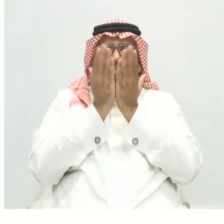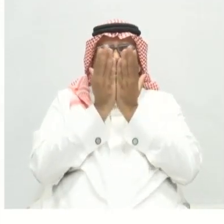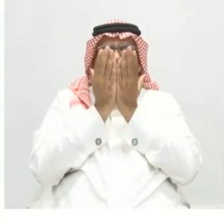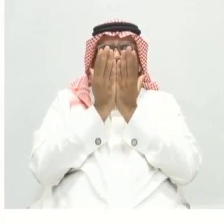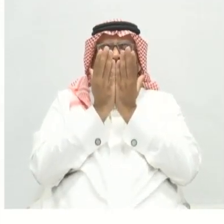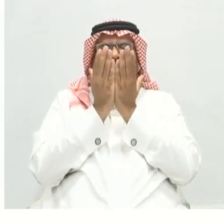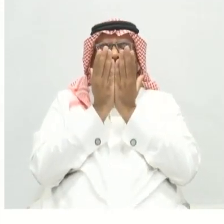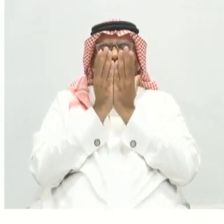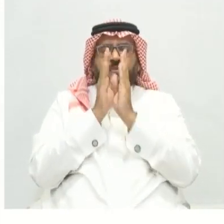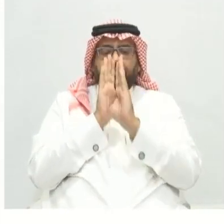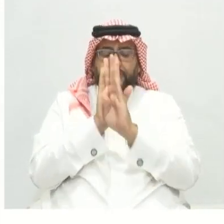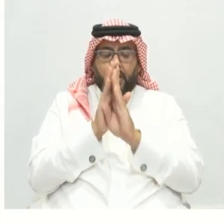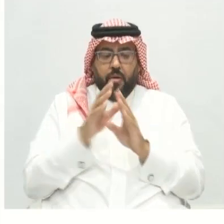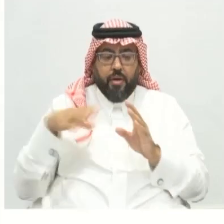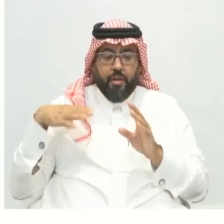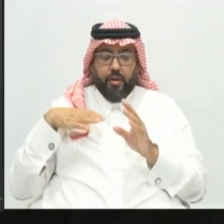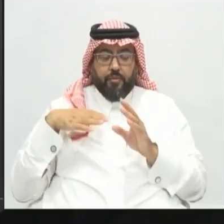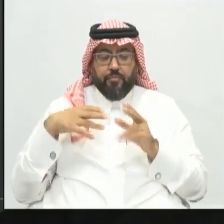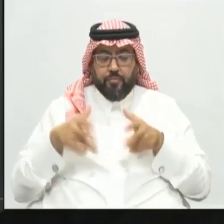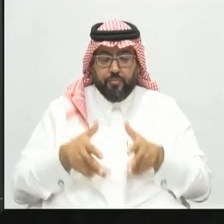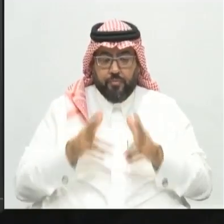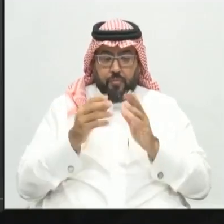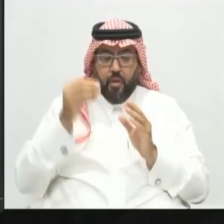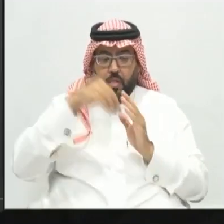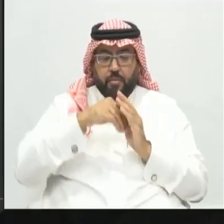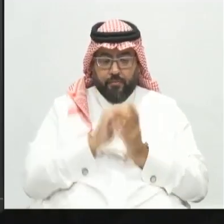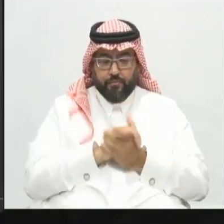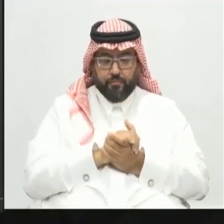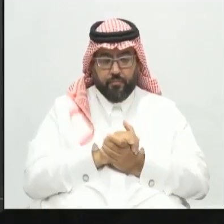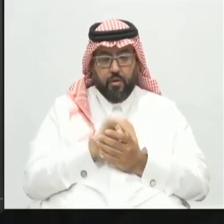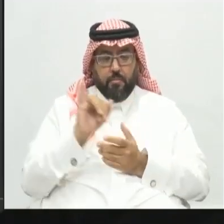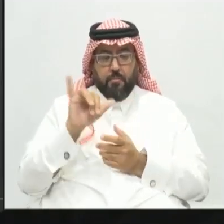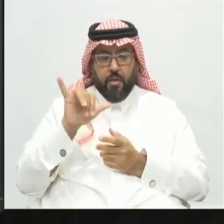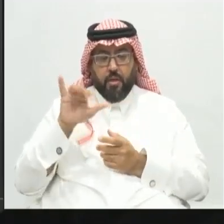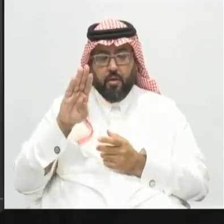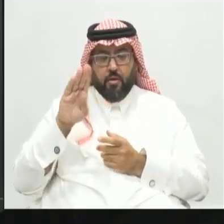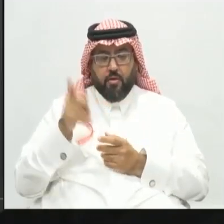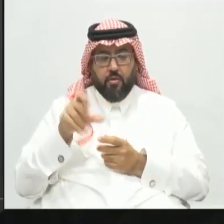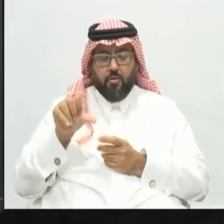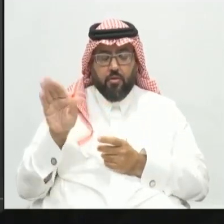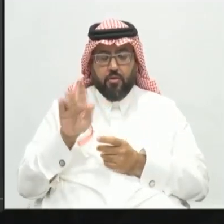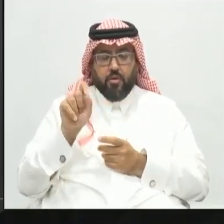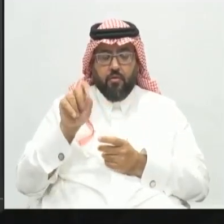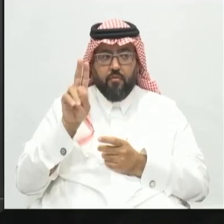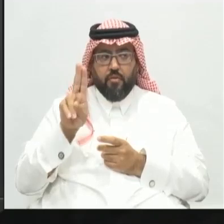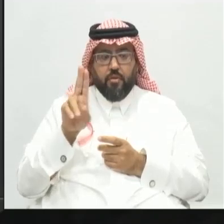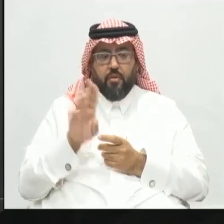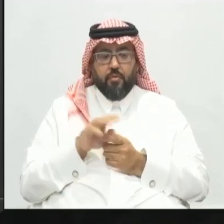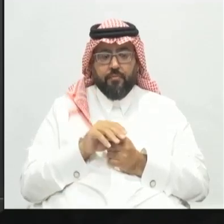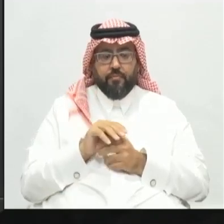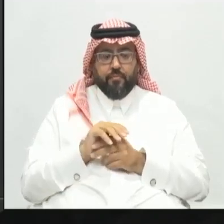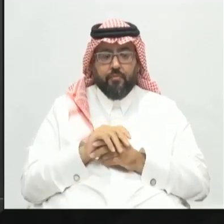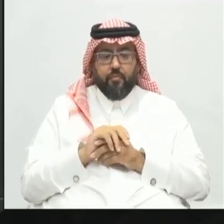بمساعدتك على اداره المشروع ومن ضمنها مايكروسوفت بروجكت اذا كان مشروعك